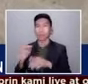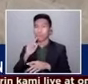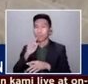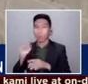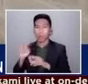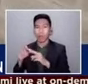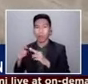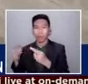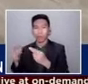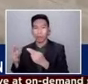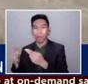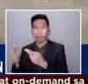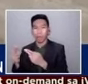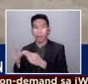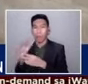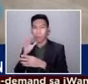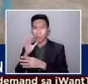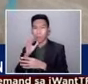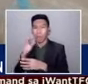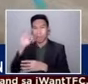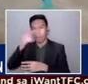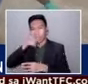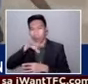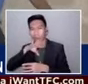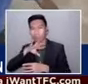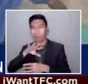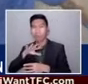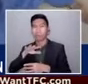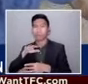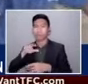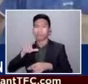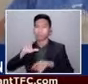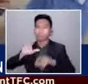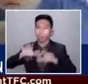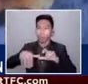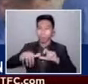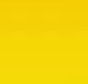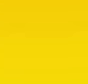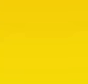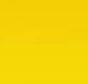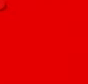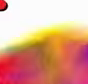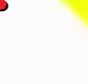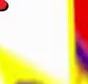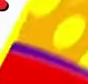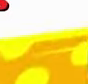1 may kapansanan, habang inaalam pa ang pagkakilanlan ng 2.